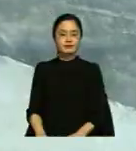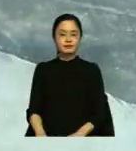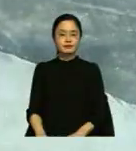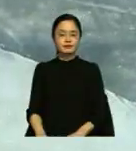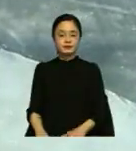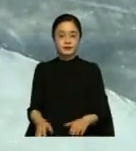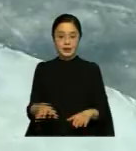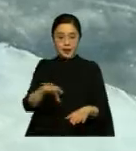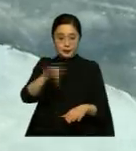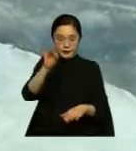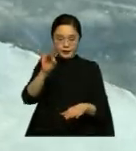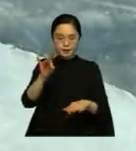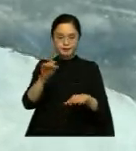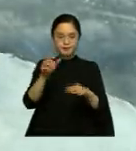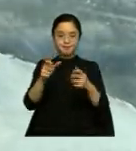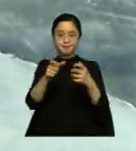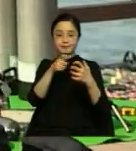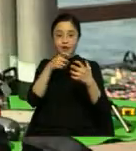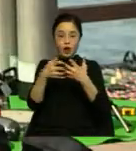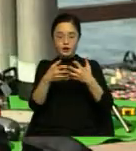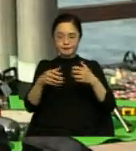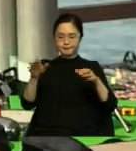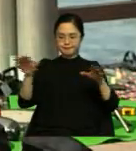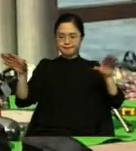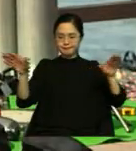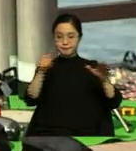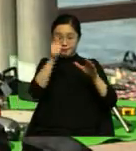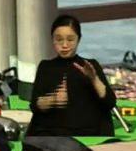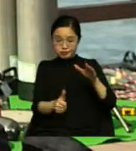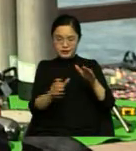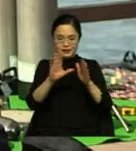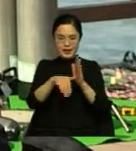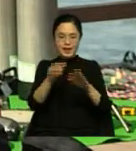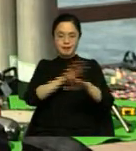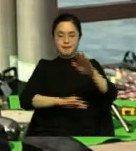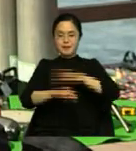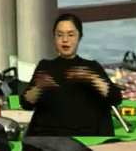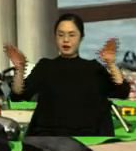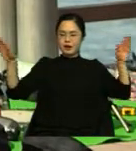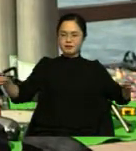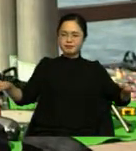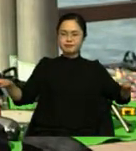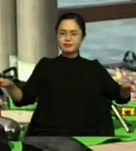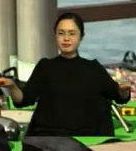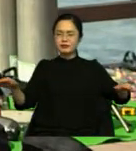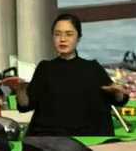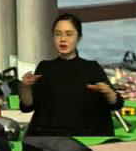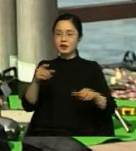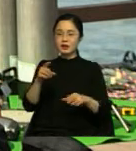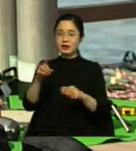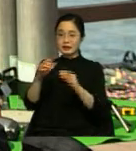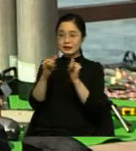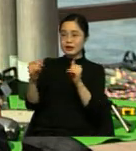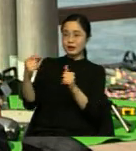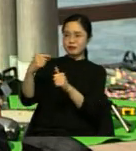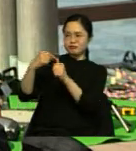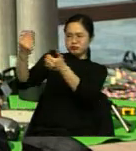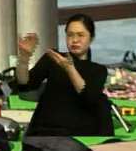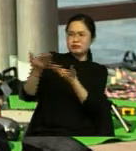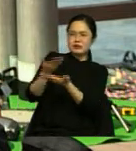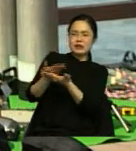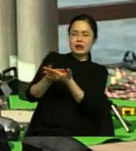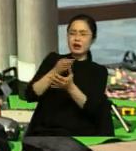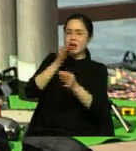얼음을 붙잡고 구조를 기다려야 합니다. 만약에 빠졌을 경우에는 그 맨손으로 나오게 되면은 무지